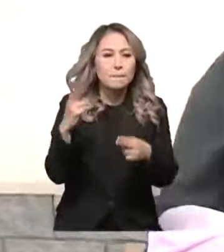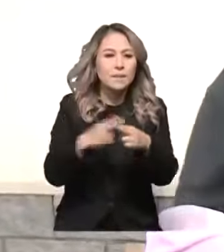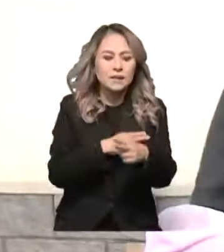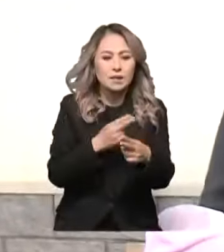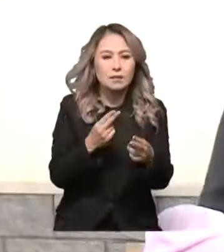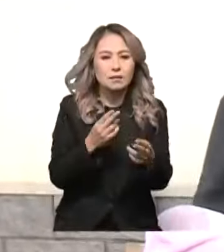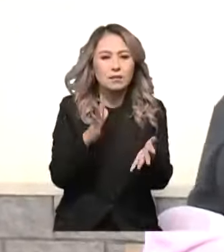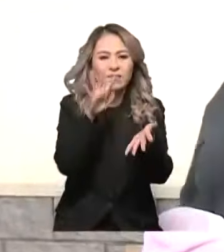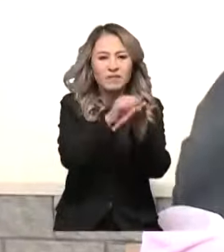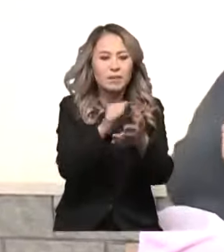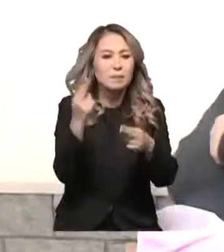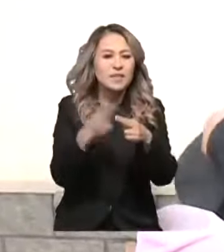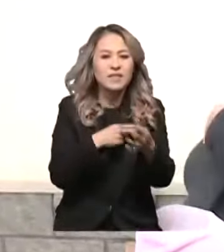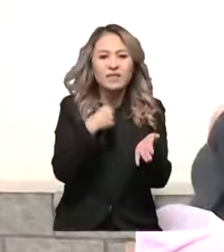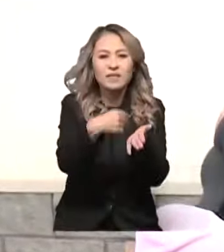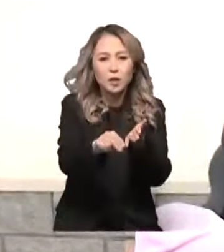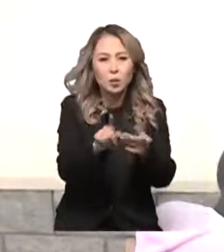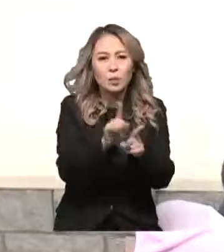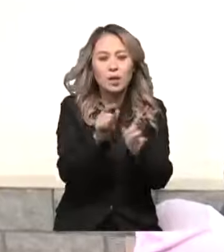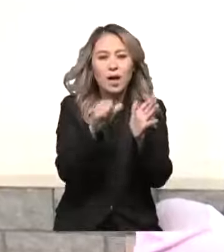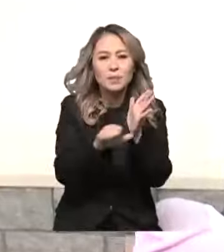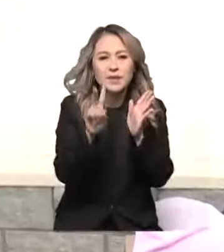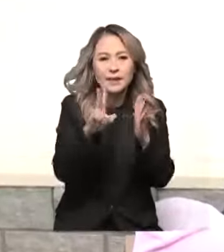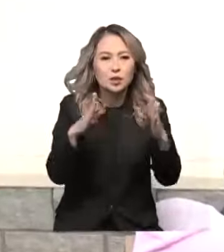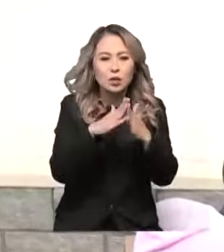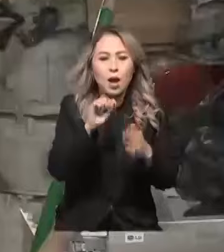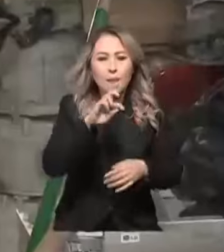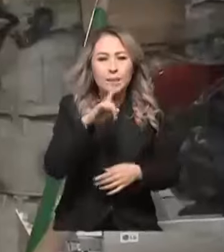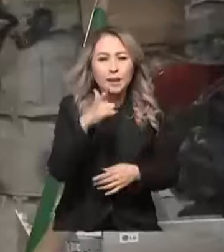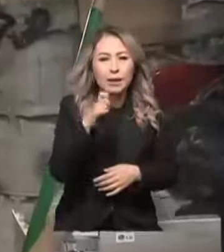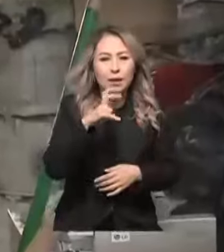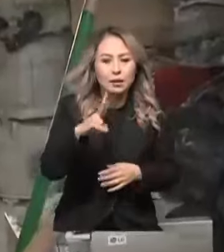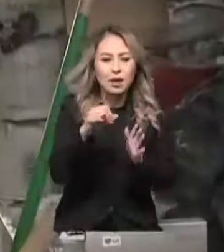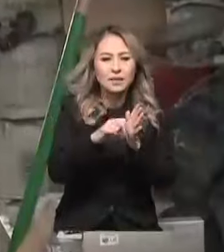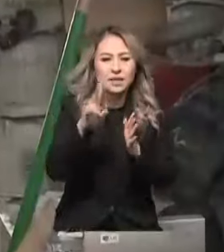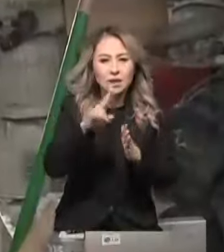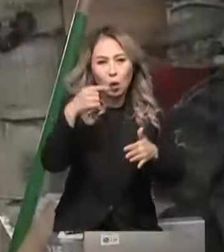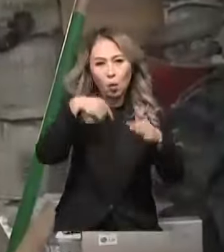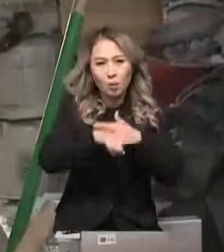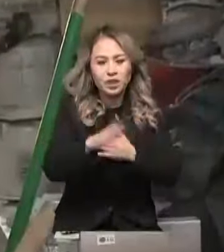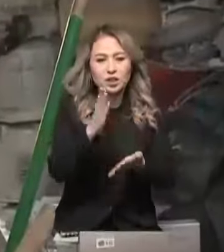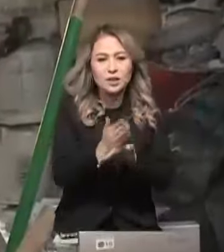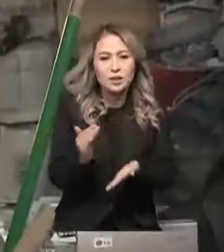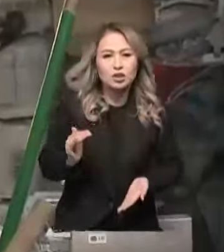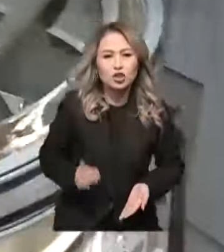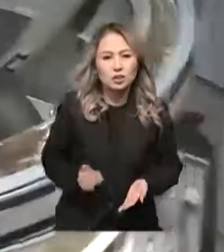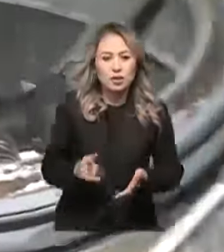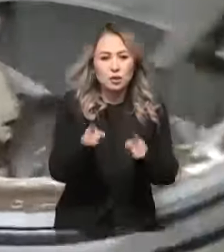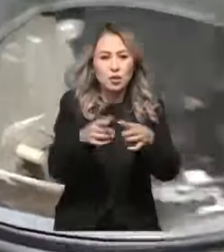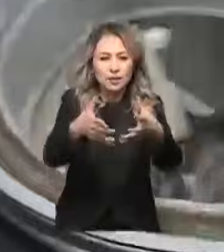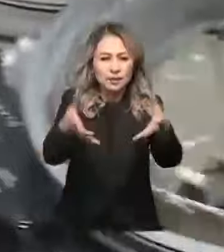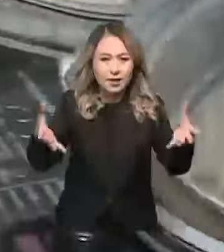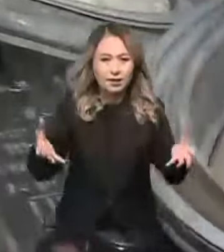үйді алғанбыз. 62-ші домда тұрамын өзім, Абылайхан 62-де. Астында коммерческий помещениялар бар, олар да тазиктерімен